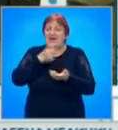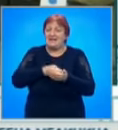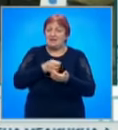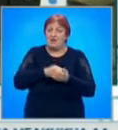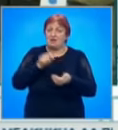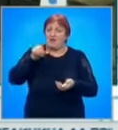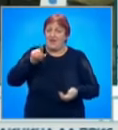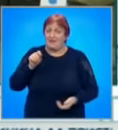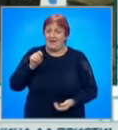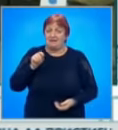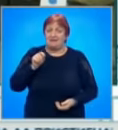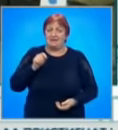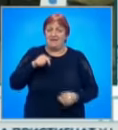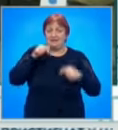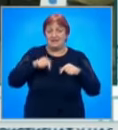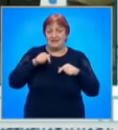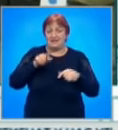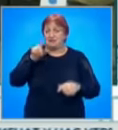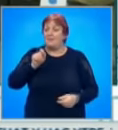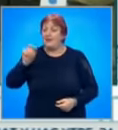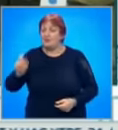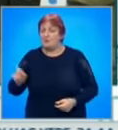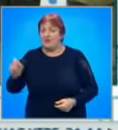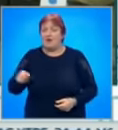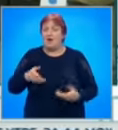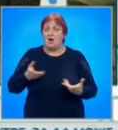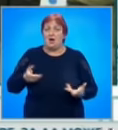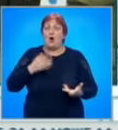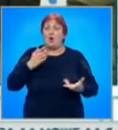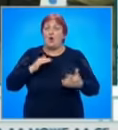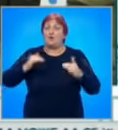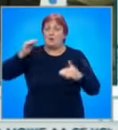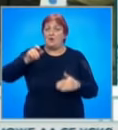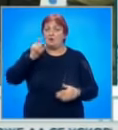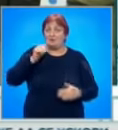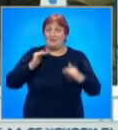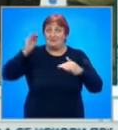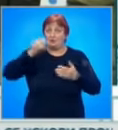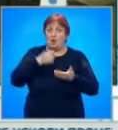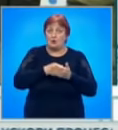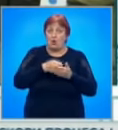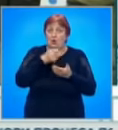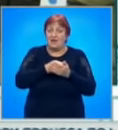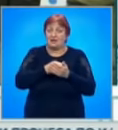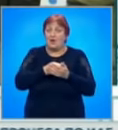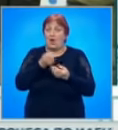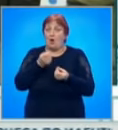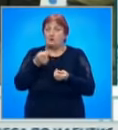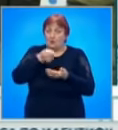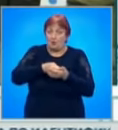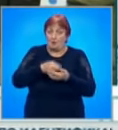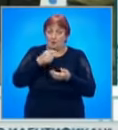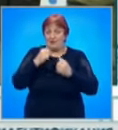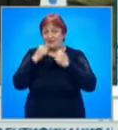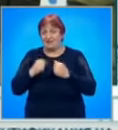изплащат пенсиите на сегашните пенсионери. Тоест, колкото повече човек с висок доход плаща осигуровки, им неговата